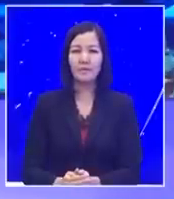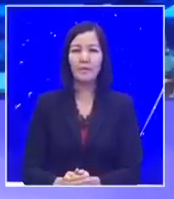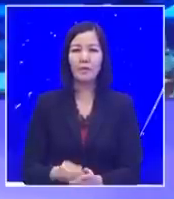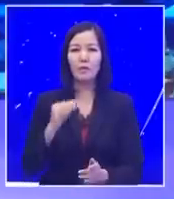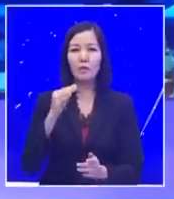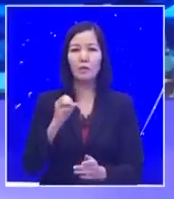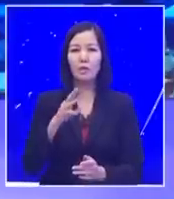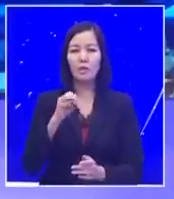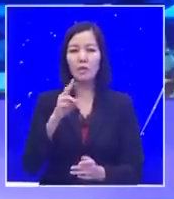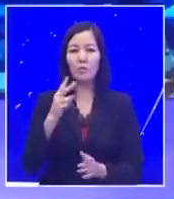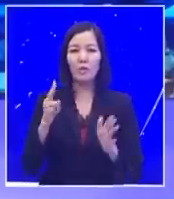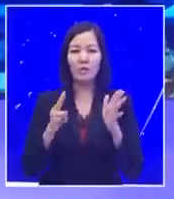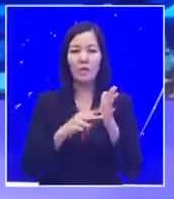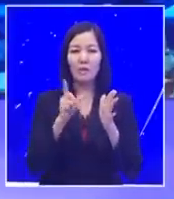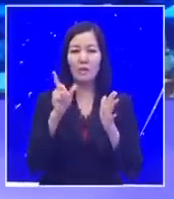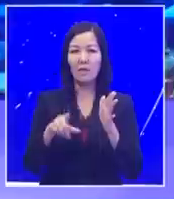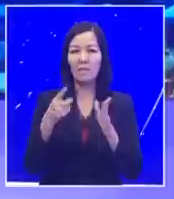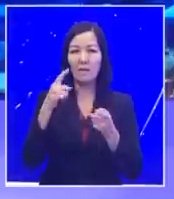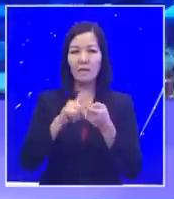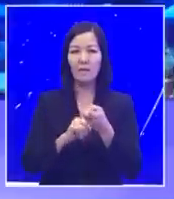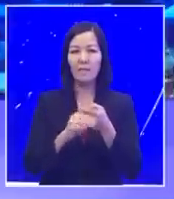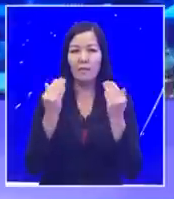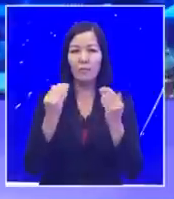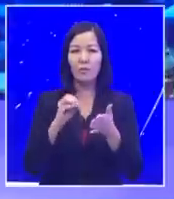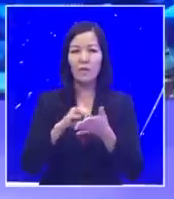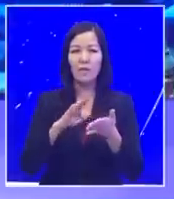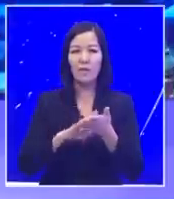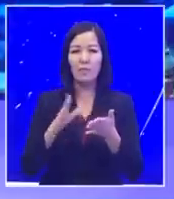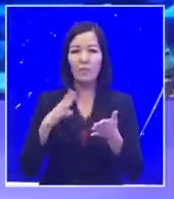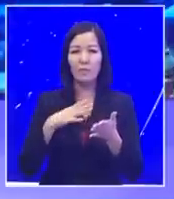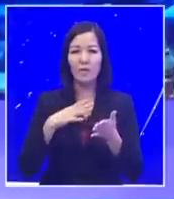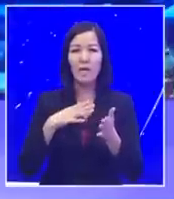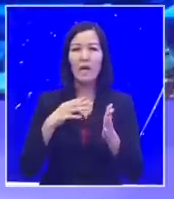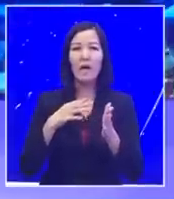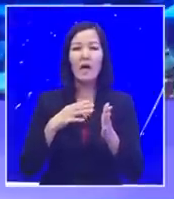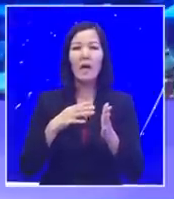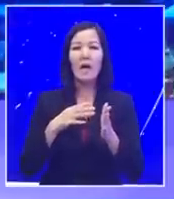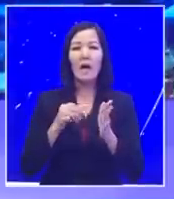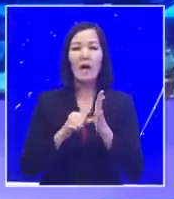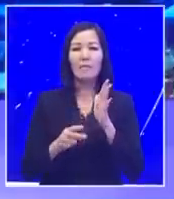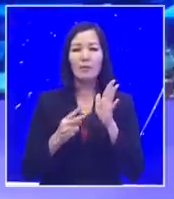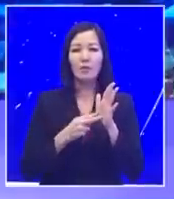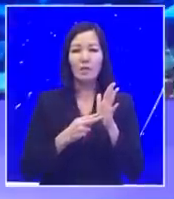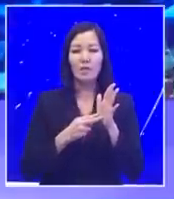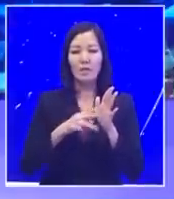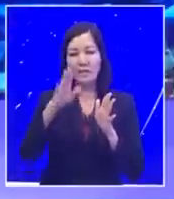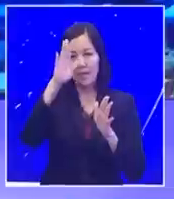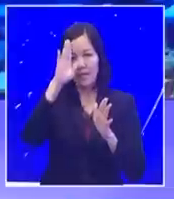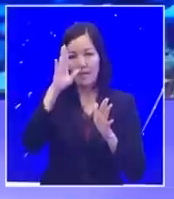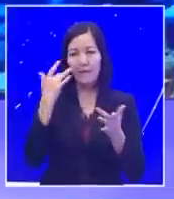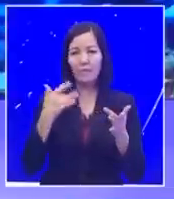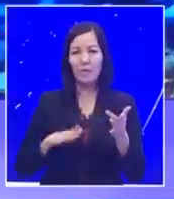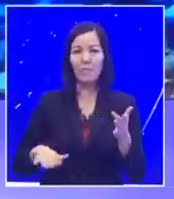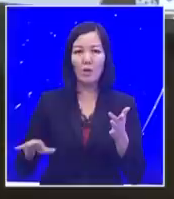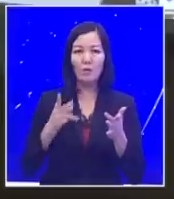Жетісуда 7-ші адамнан індет табылды. Соңғы бір жағдай бүгін тіркеліп отыр. Белгілі болғандай, ол 67 жастағы ер адам, Жамбыл ауданы